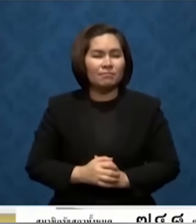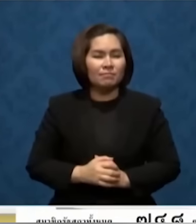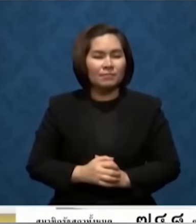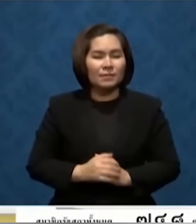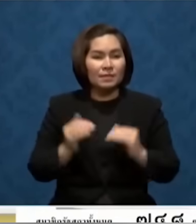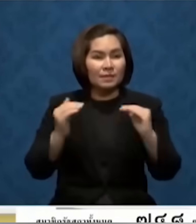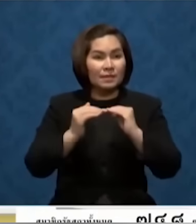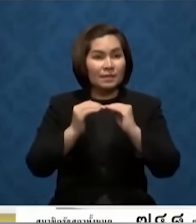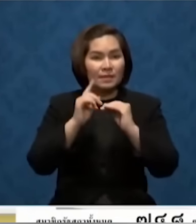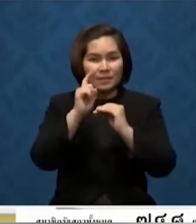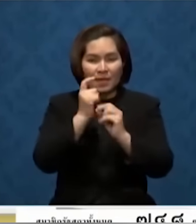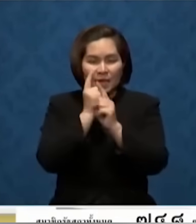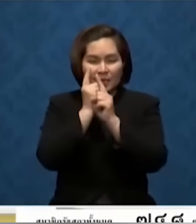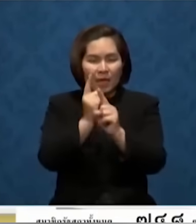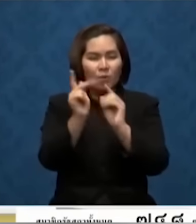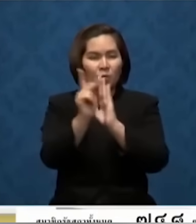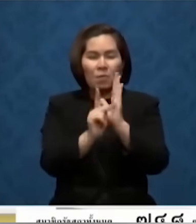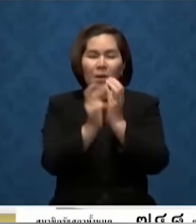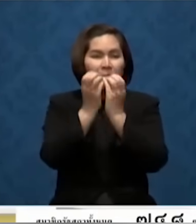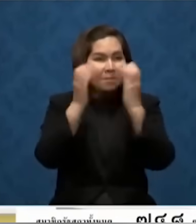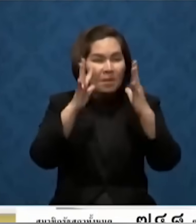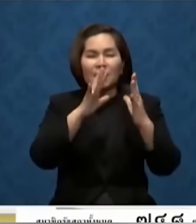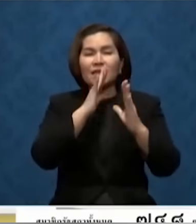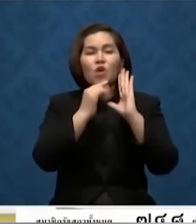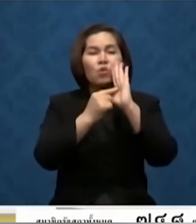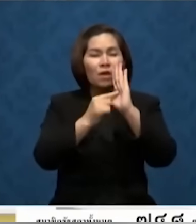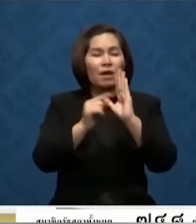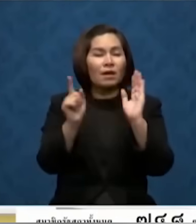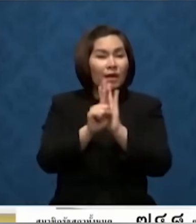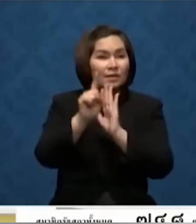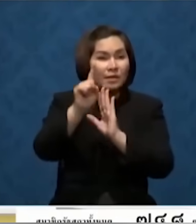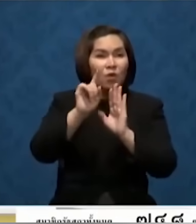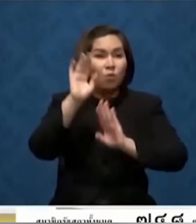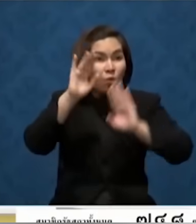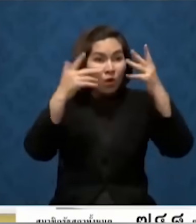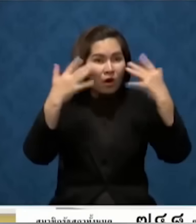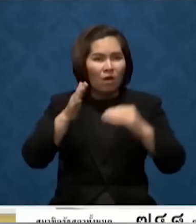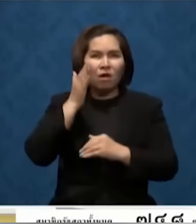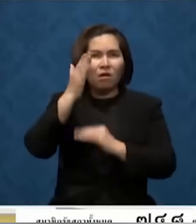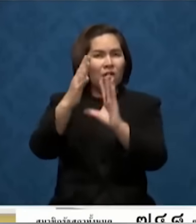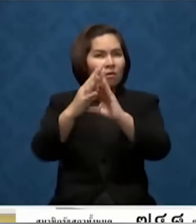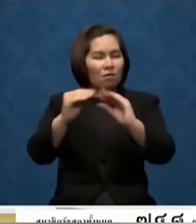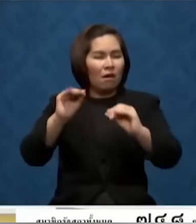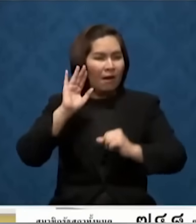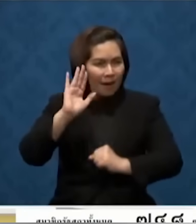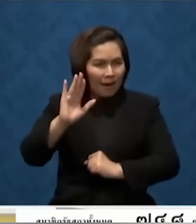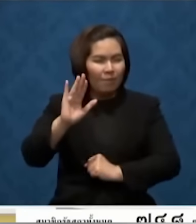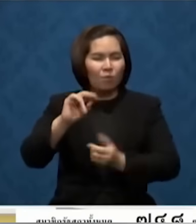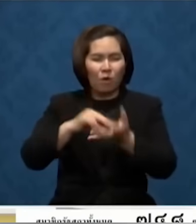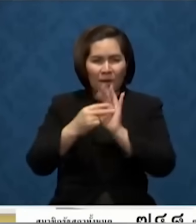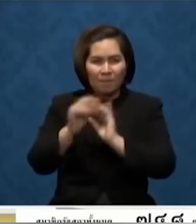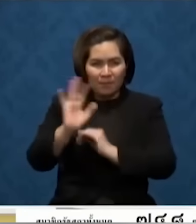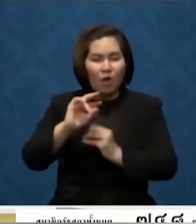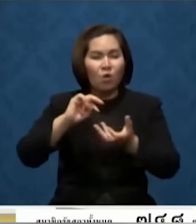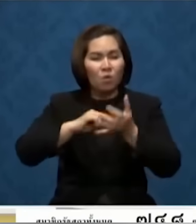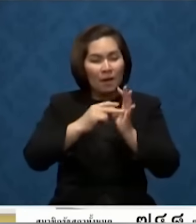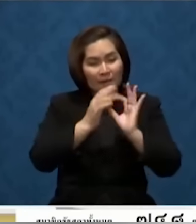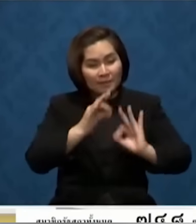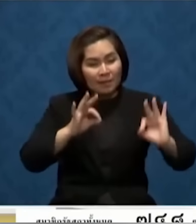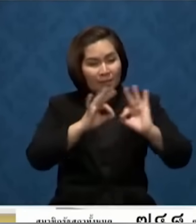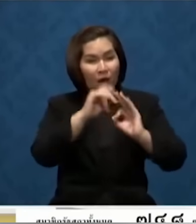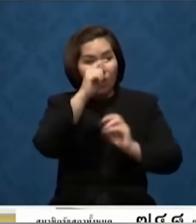สิทธิ์ตามรัฐธรรมนูญเลยว่าเมื่อโหวตแล้วครั้งนี้แล้วไม่สามารถโหวตได้อีกแต่สิ่งที่เราต้องเคารพคือข้อบังคับ